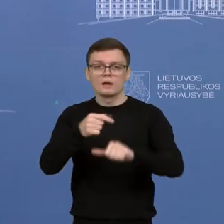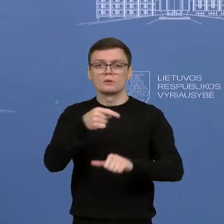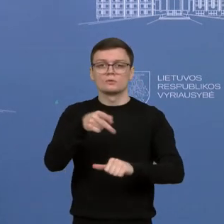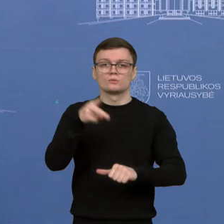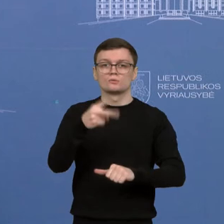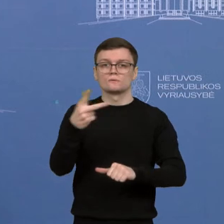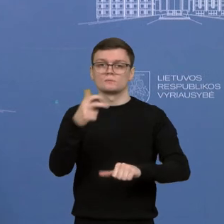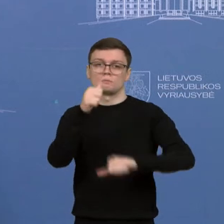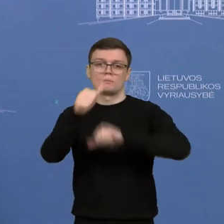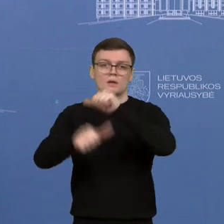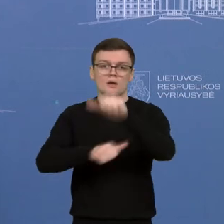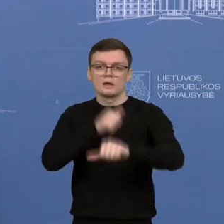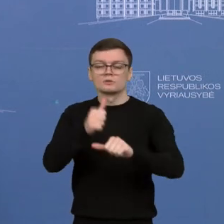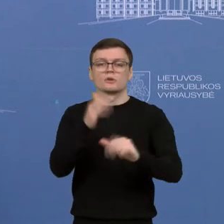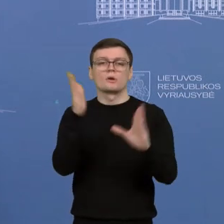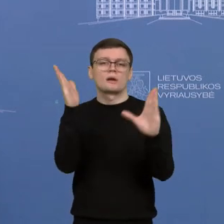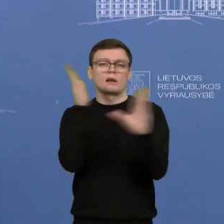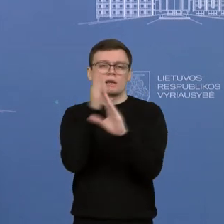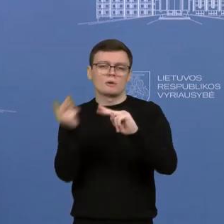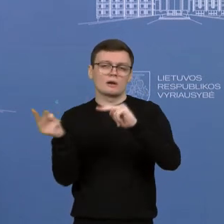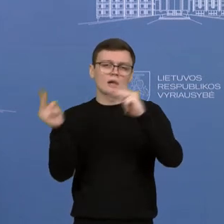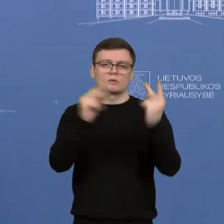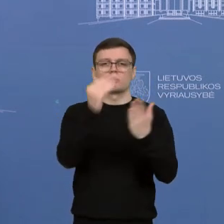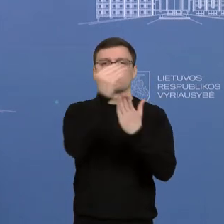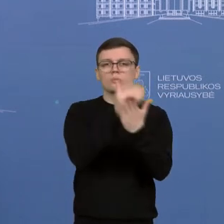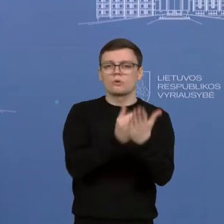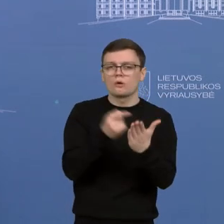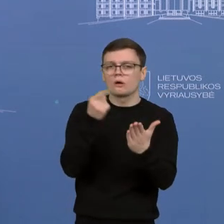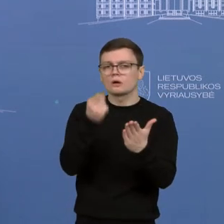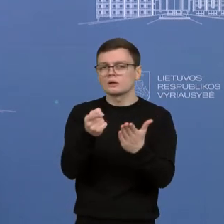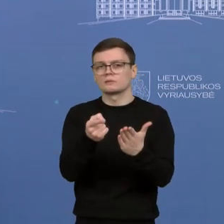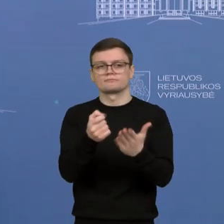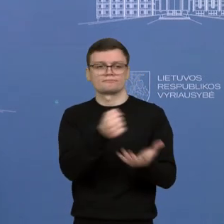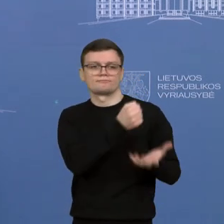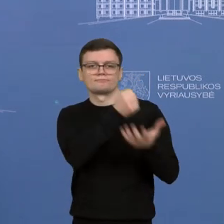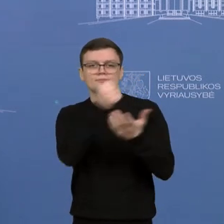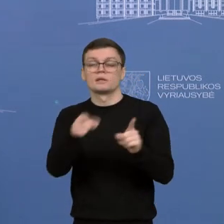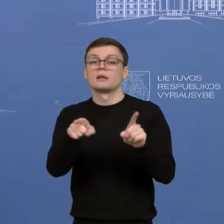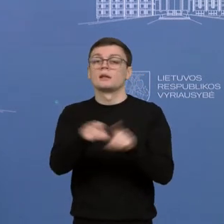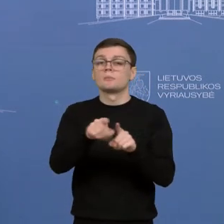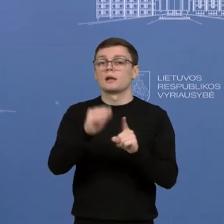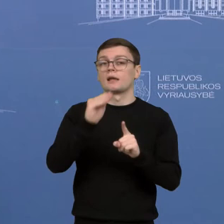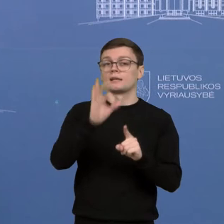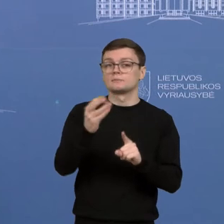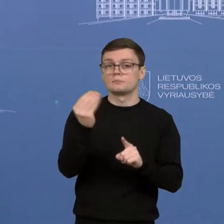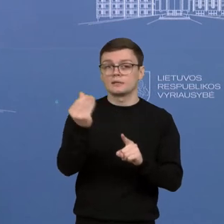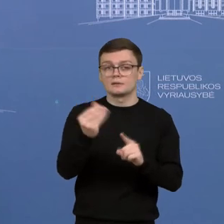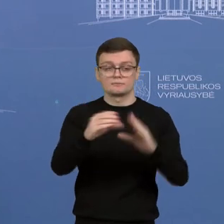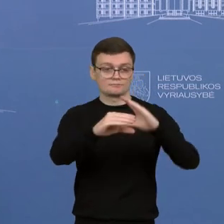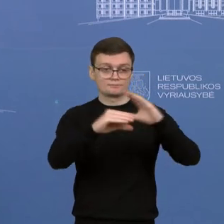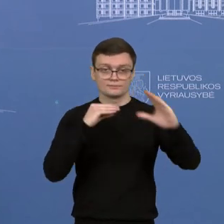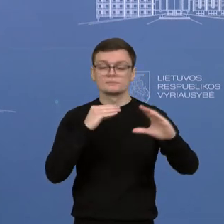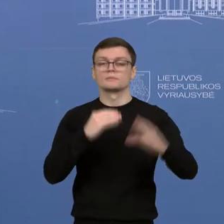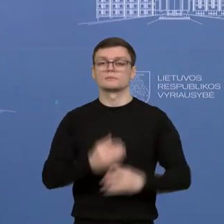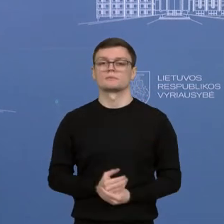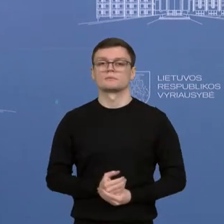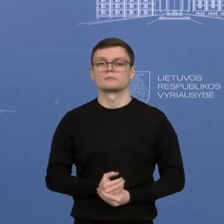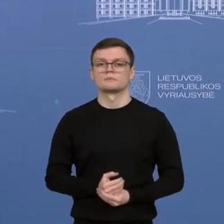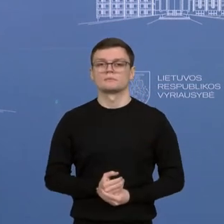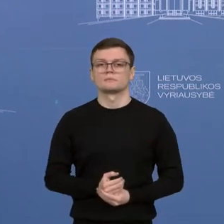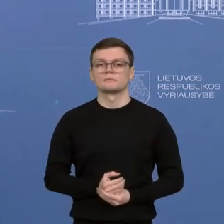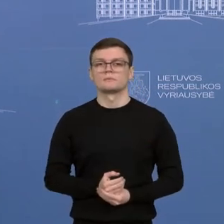2022-2023 metų klimato kaitos programos lėšomis ir iš ES lėšų dujinių ir kitų